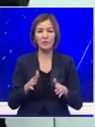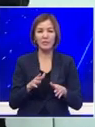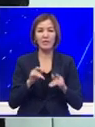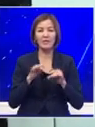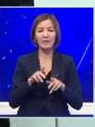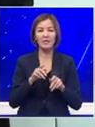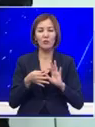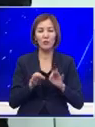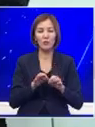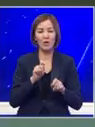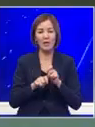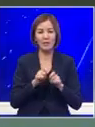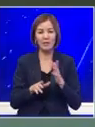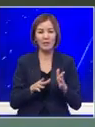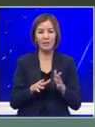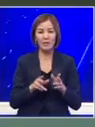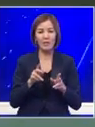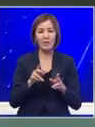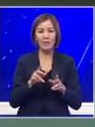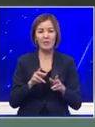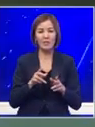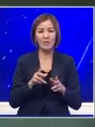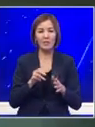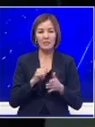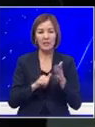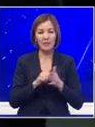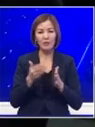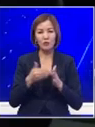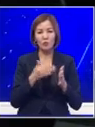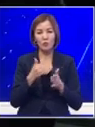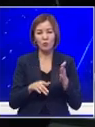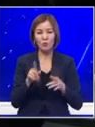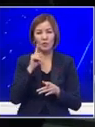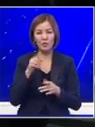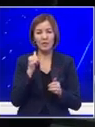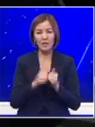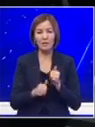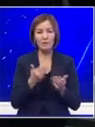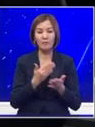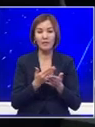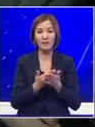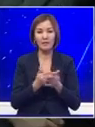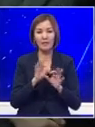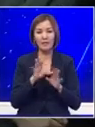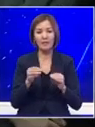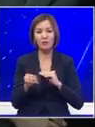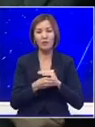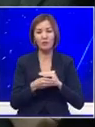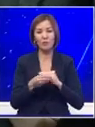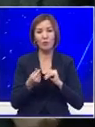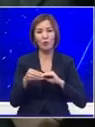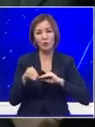анықтап, сауатты тергеу және салдарын жою, жастарға әрбіріне мысалдар келтіріп, жемқорлық зардабы